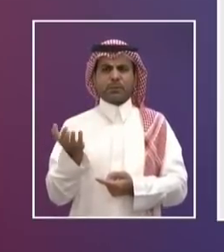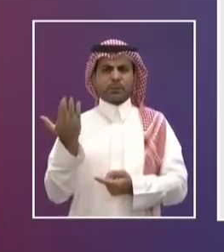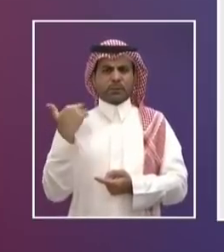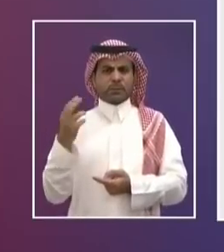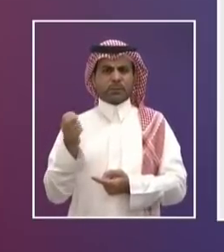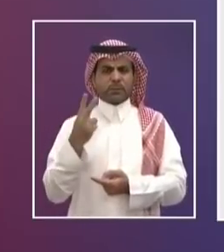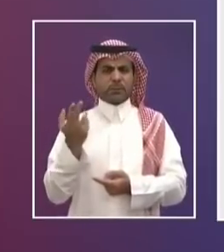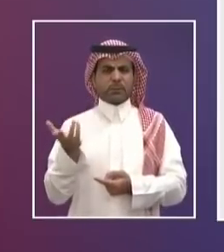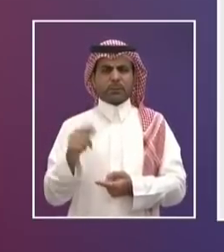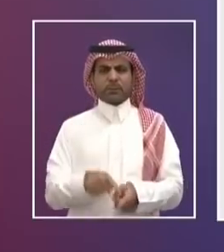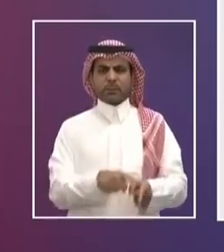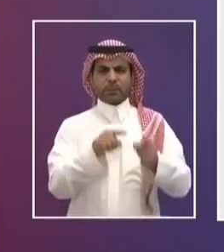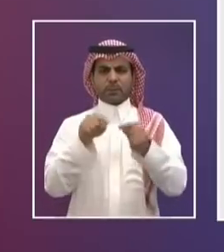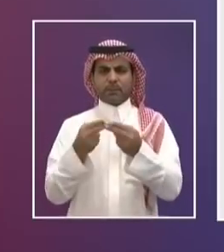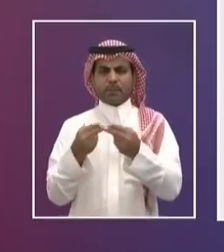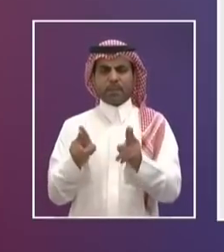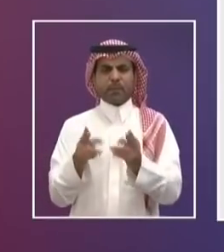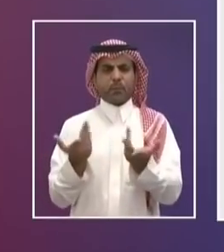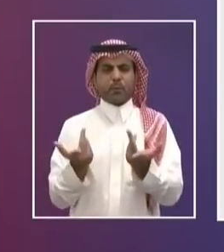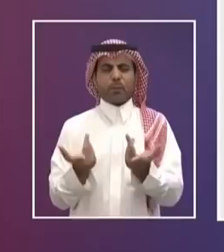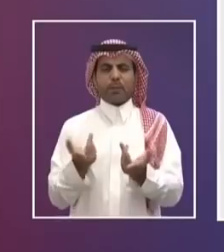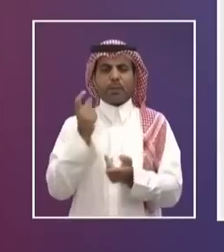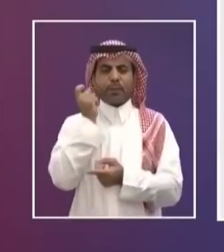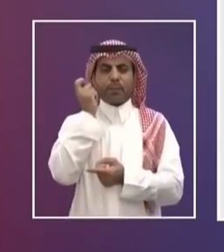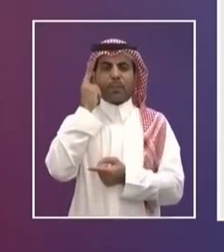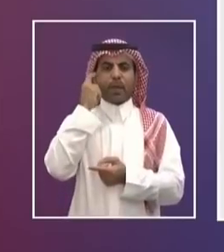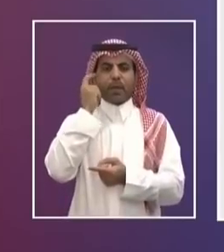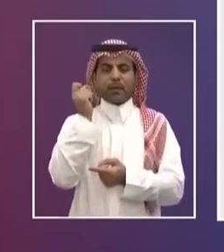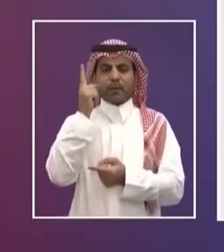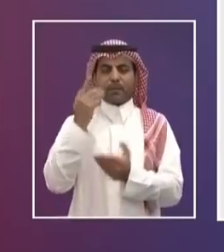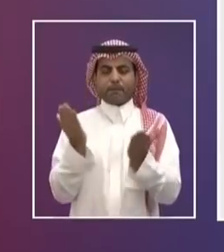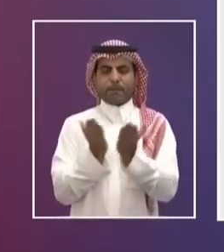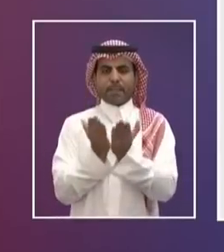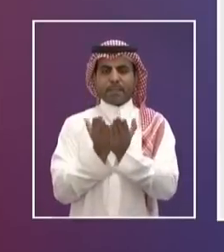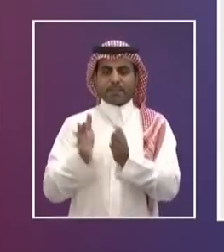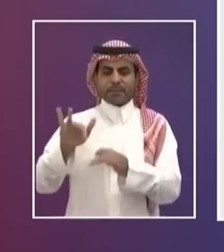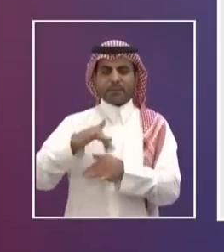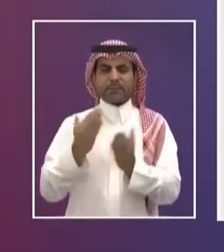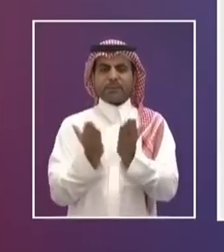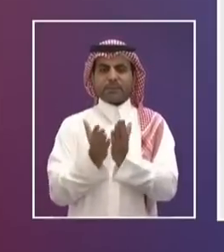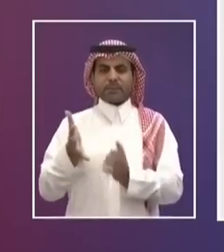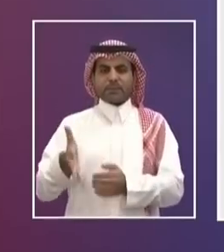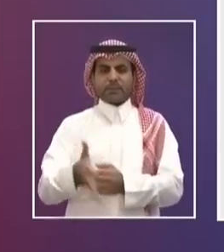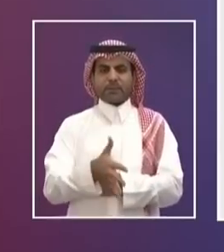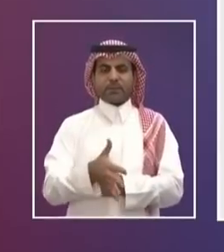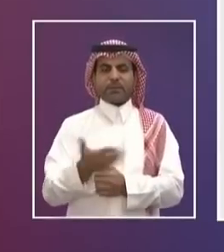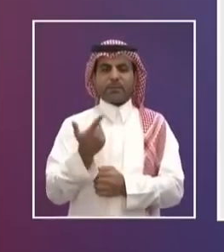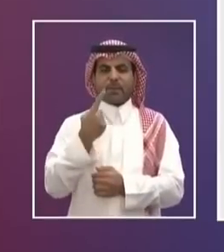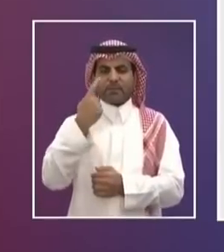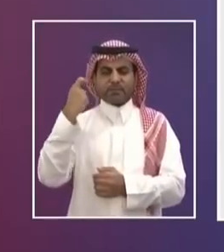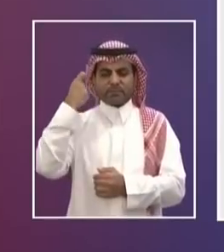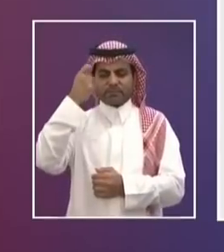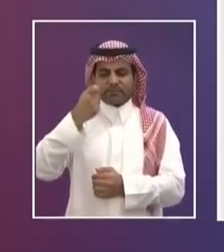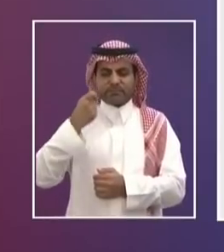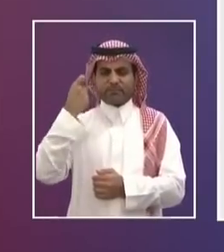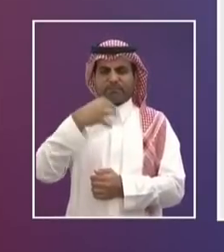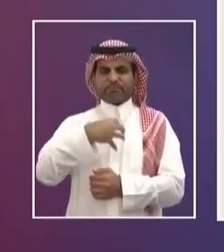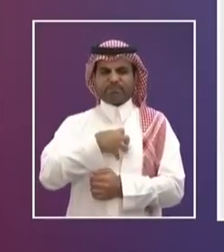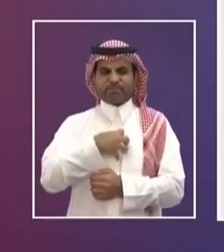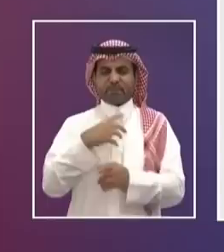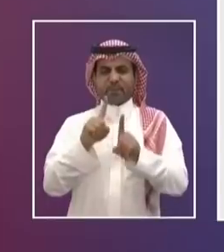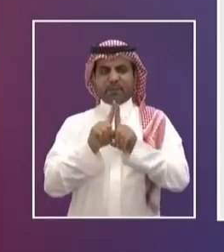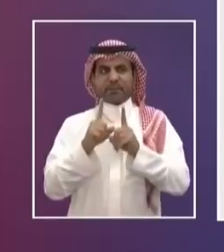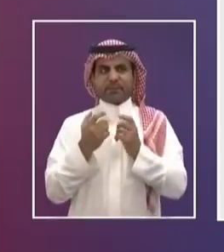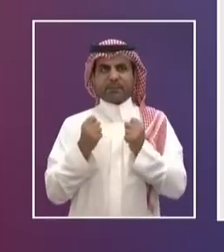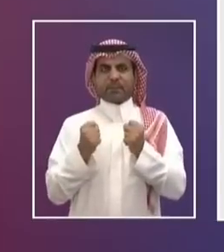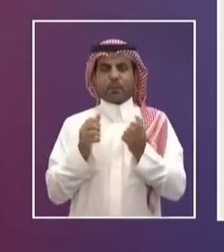العام الدراسي نبدأ في تأهيلهم للرجوع للمدارس. نخص بالذكر الأطفال الذين يعانون من القلق الانفصال